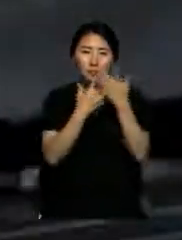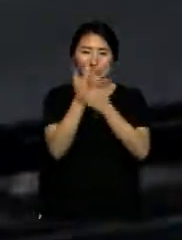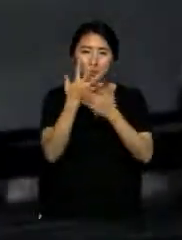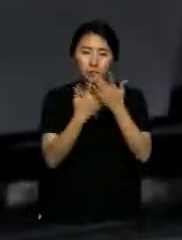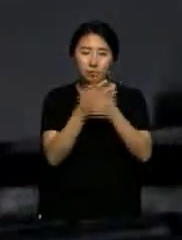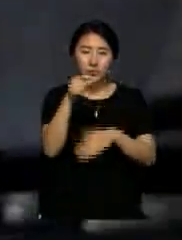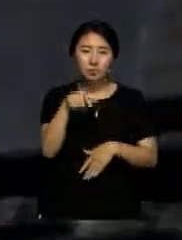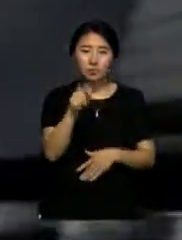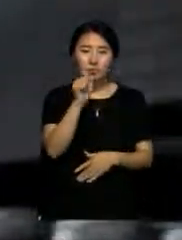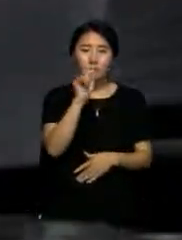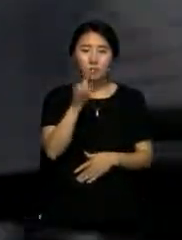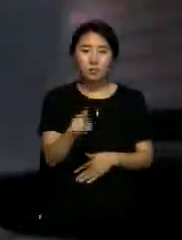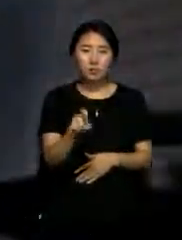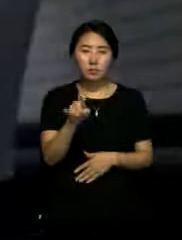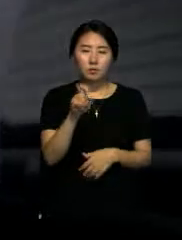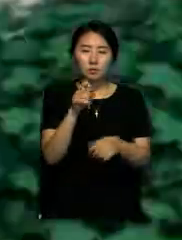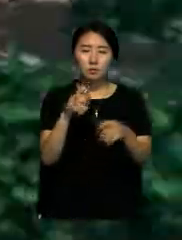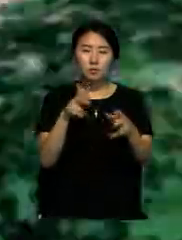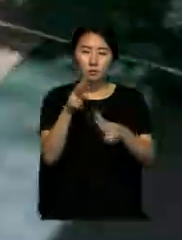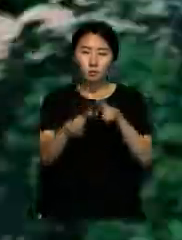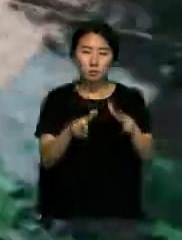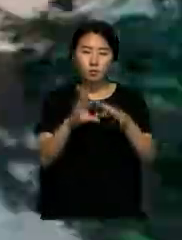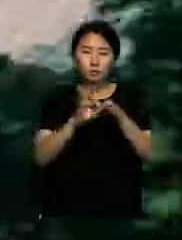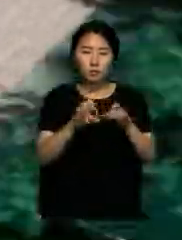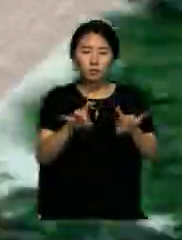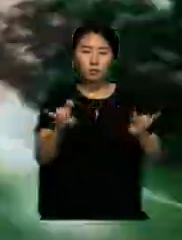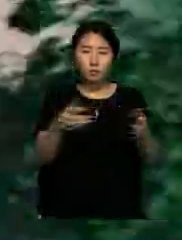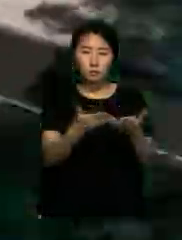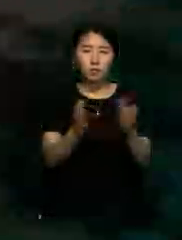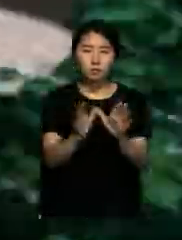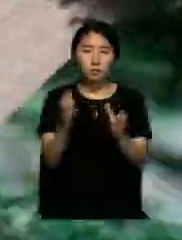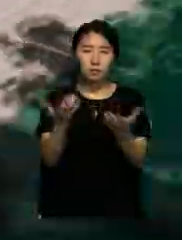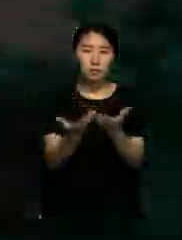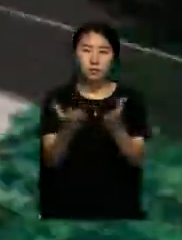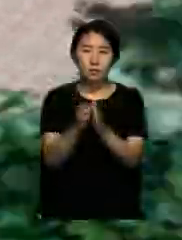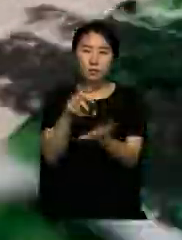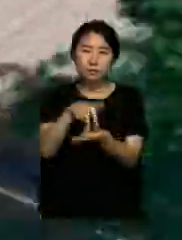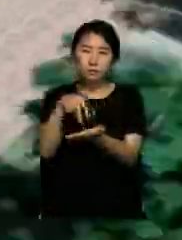만난 GTX 파주 연장 사업을 두고 부처 간 입장차를 좁힐 수